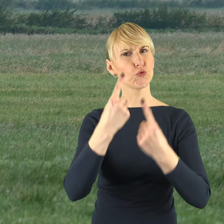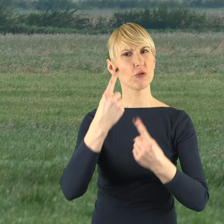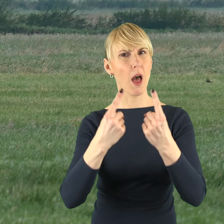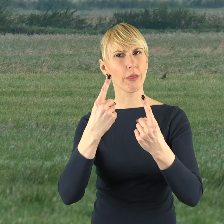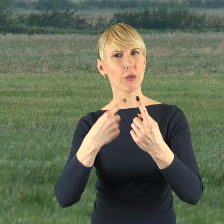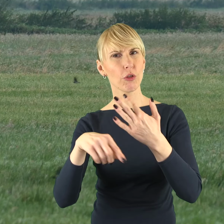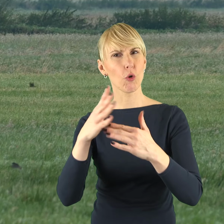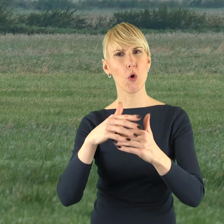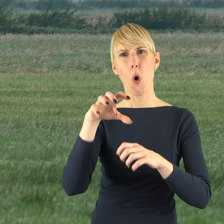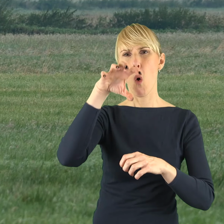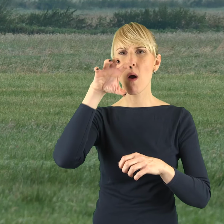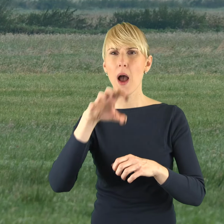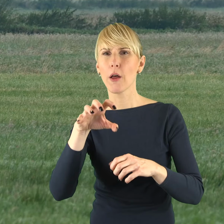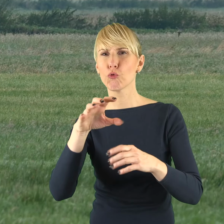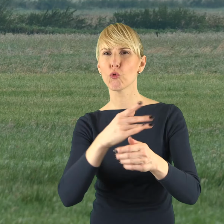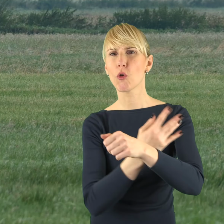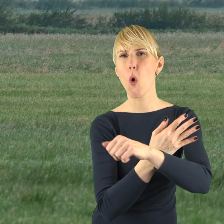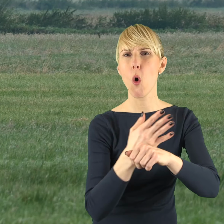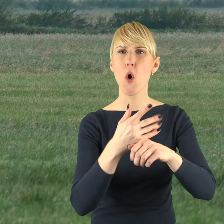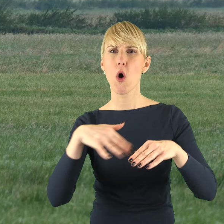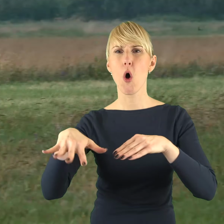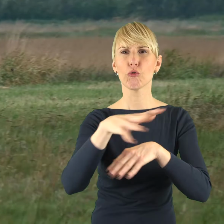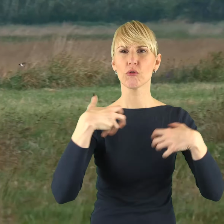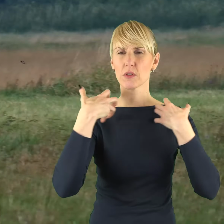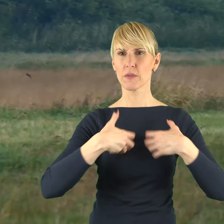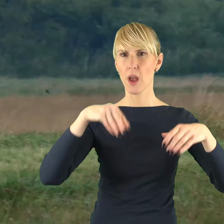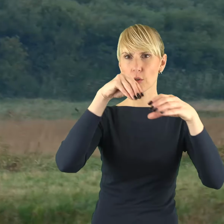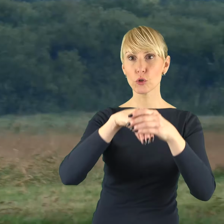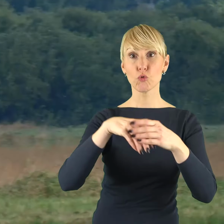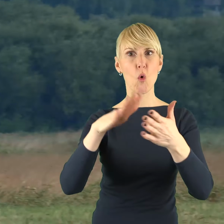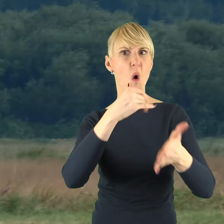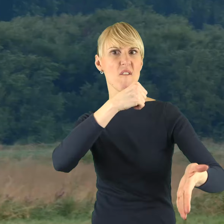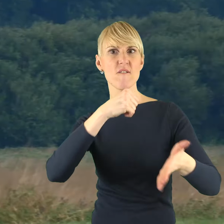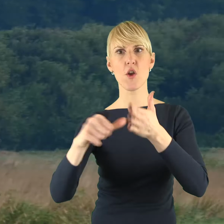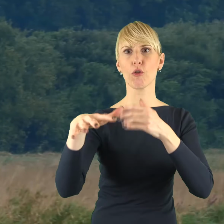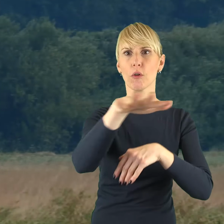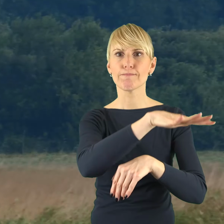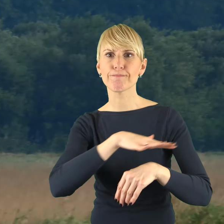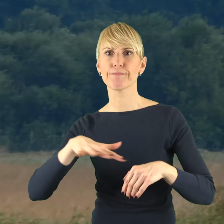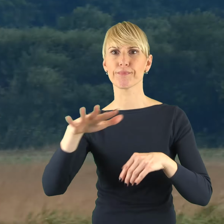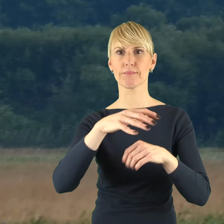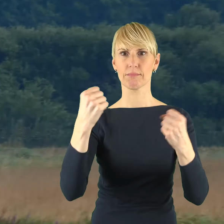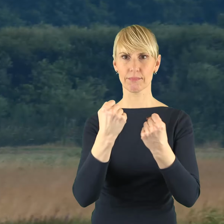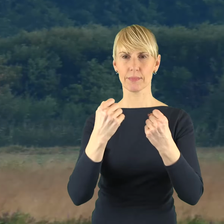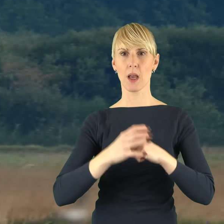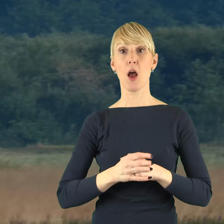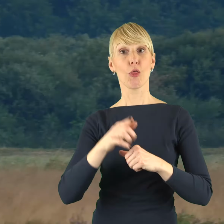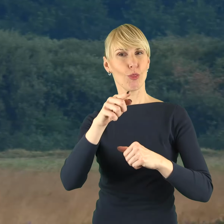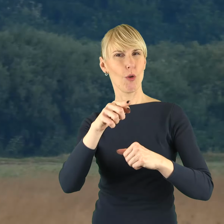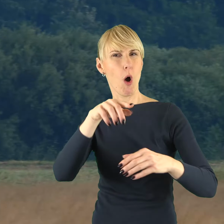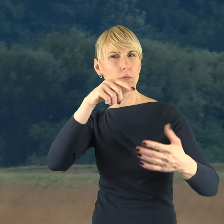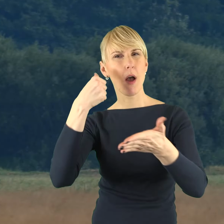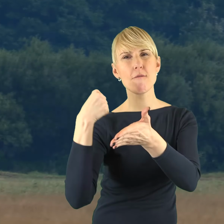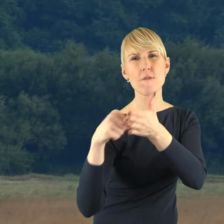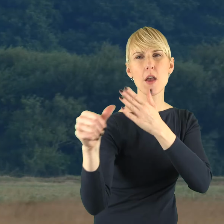Rzadko występujące gatunki roślin i zwierząt w dużej mierze decydują o specyfice i wyjątkowości tego terenu, który